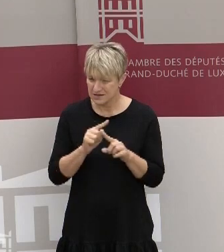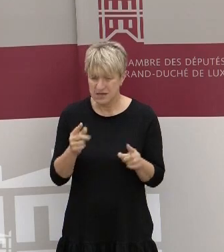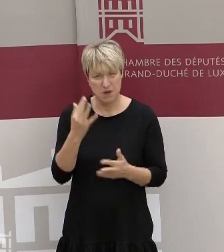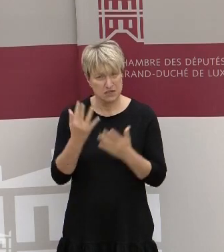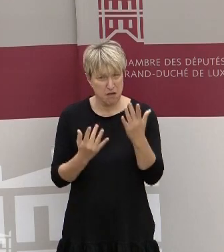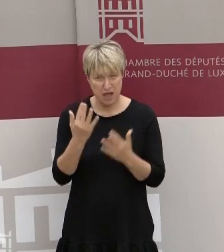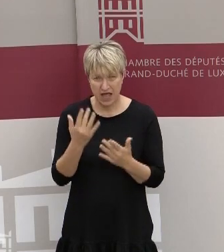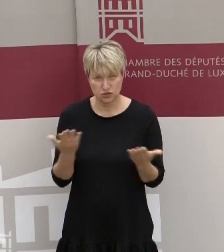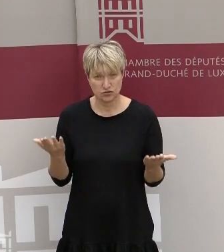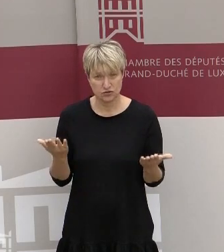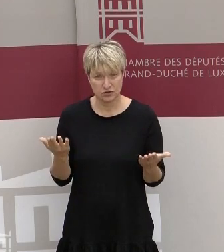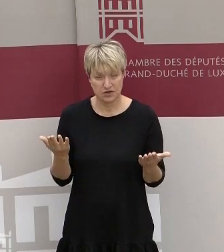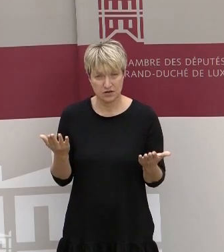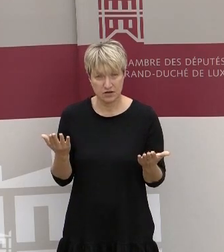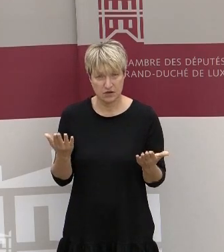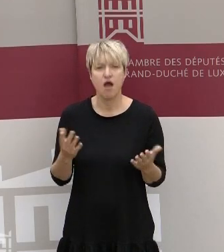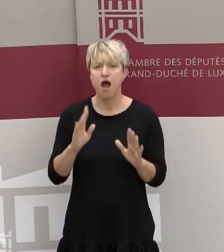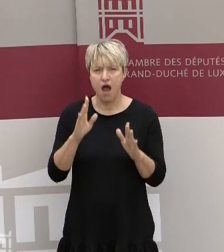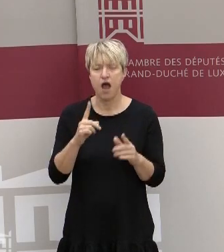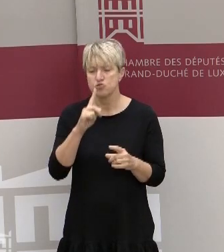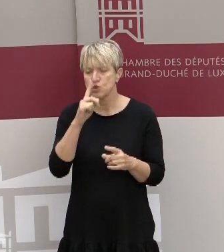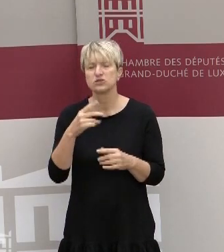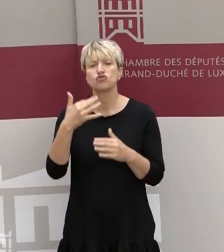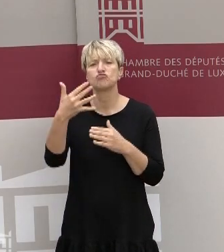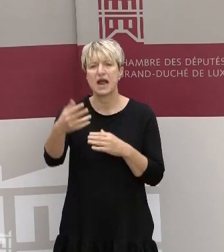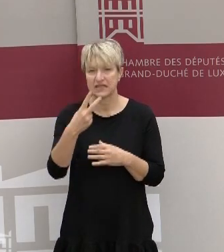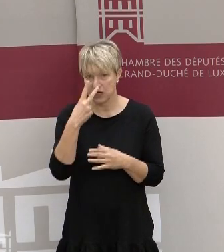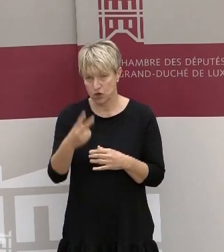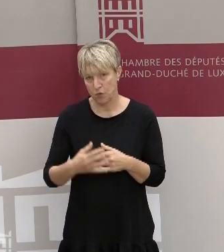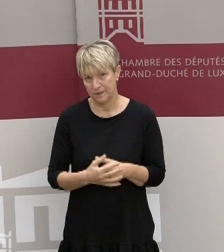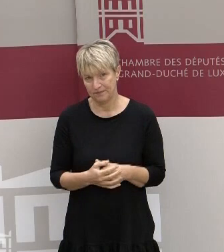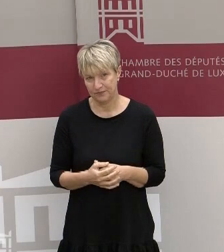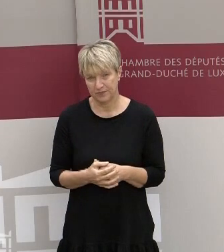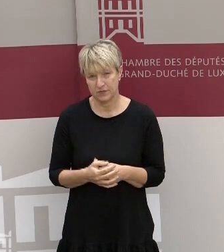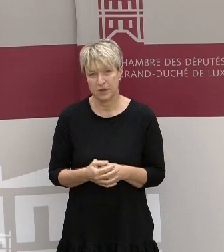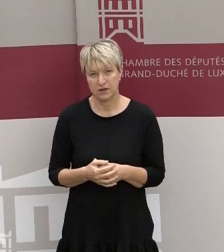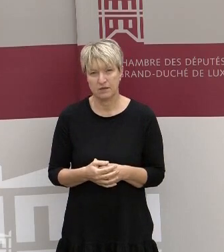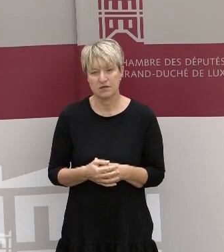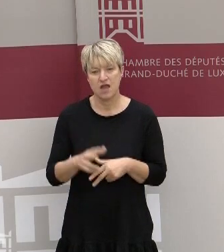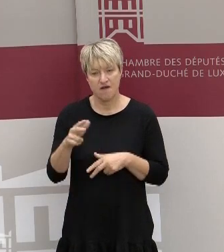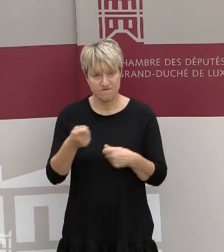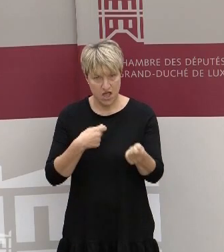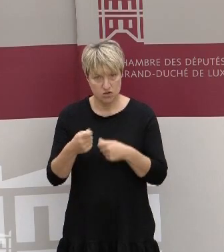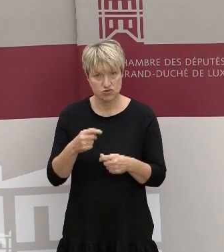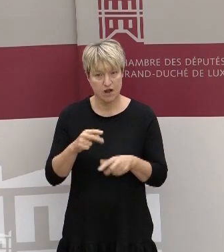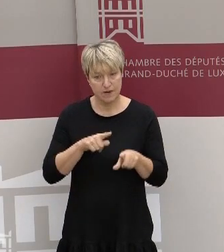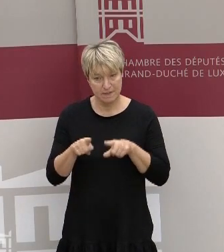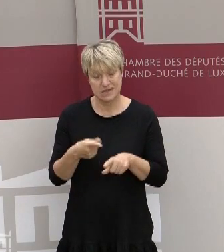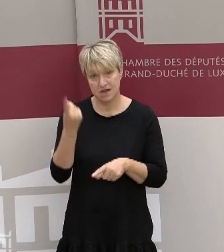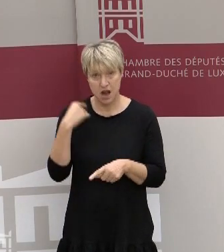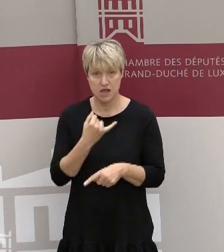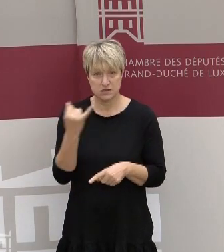Ja, das Budget vom Logementsminister, der für den Heuwer, ist an den letzten Jahren geklommen. Mir dauert einfach zu